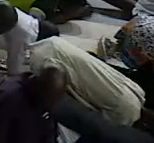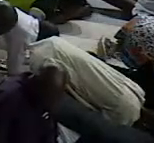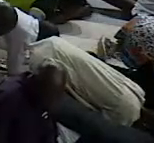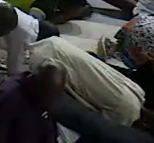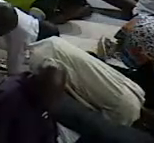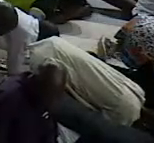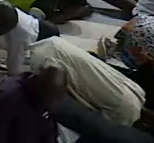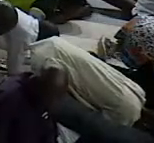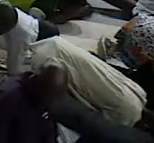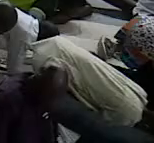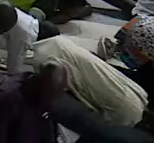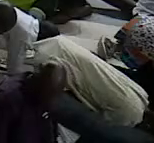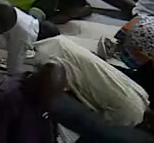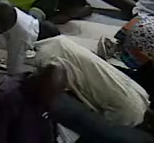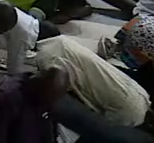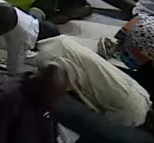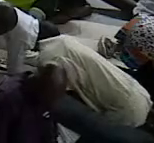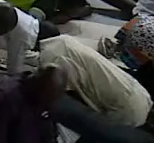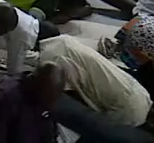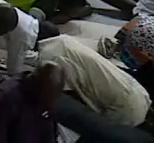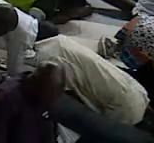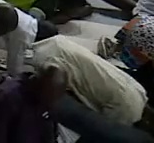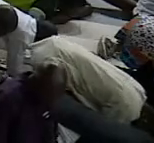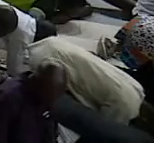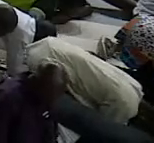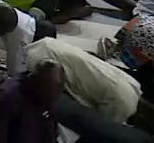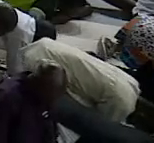Seigneur montre-moi ta